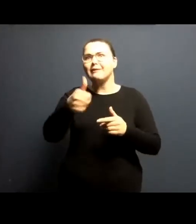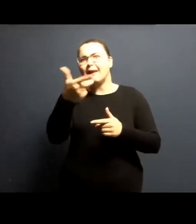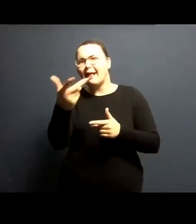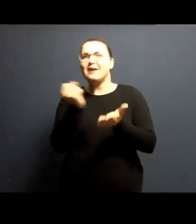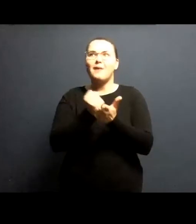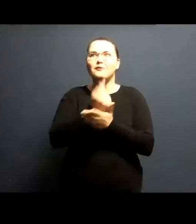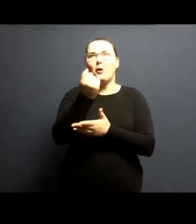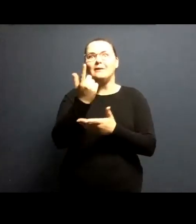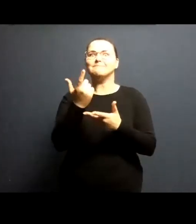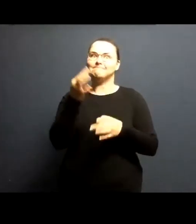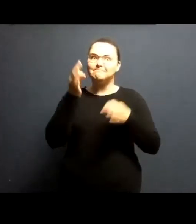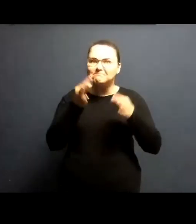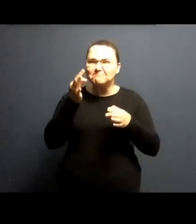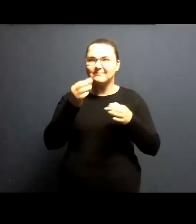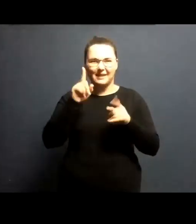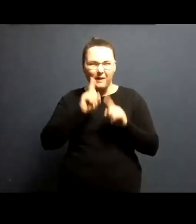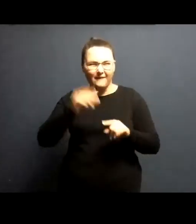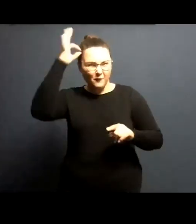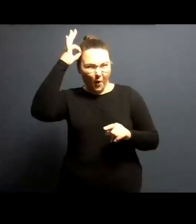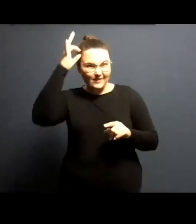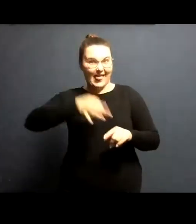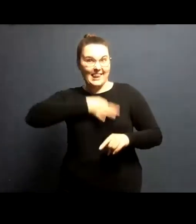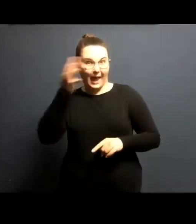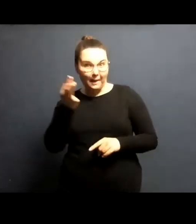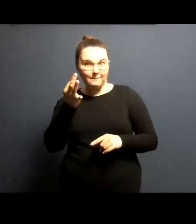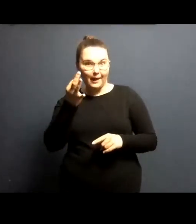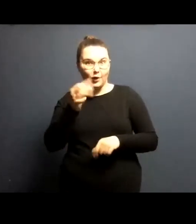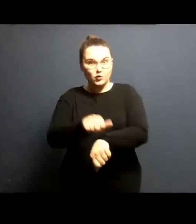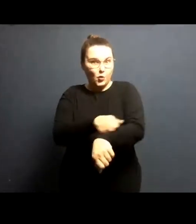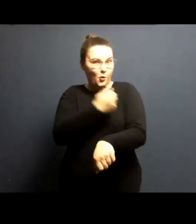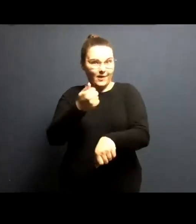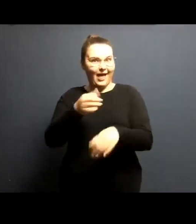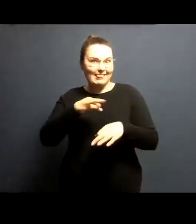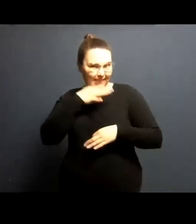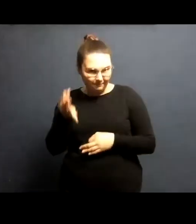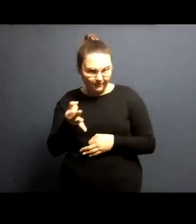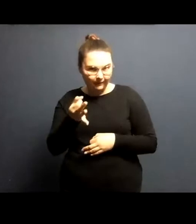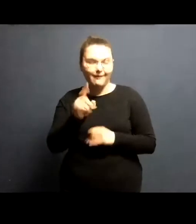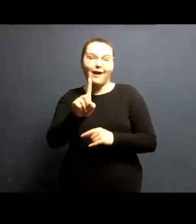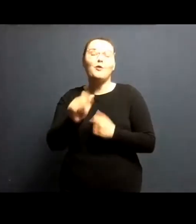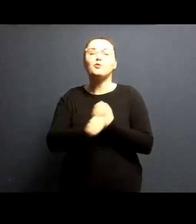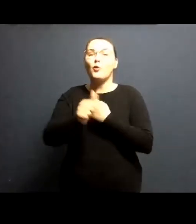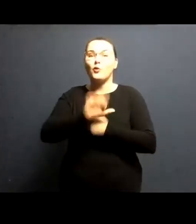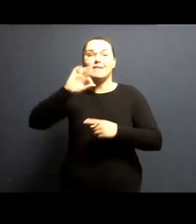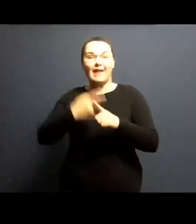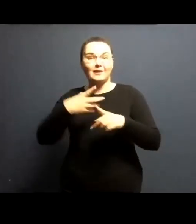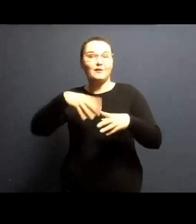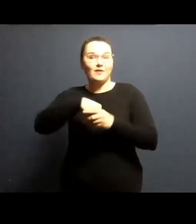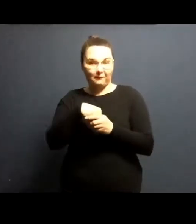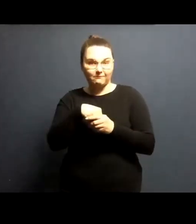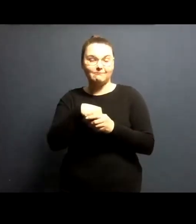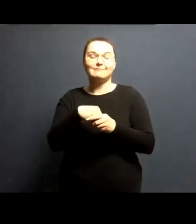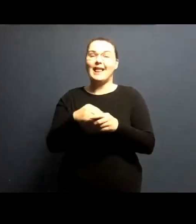poprawienie wyglądu włosów, czy napięcia skóry, ale jest to kwestia dokrwienia. Jest to kwestia